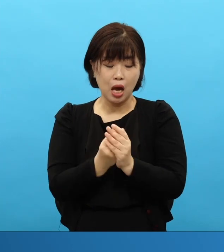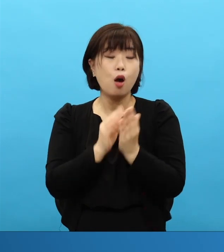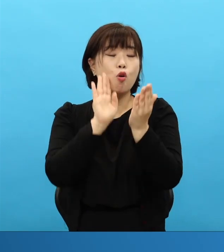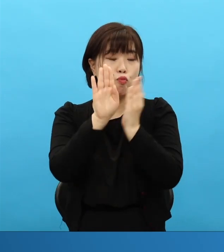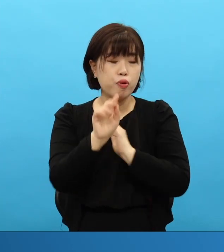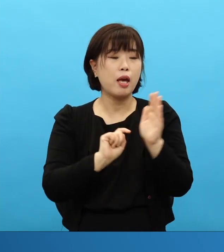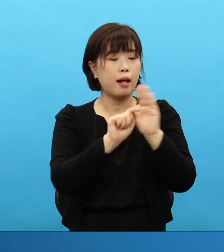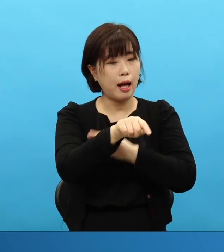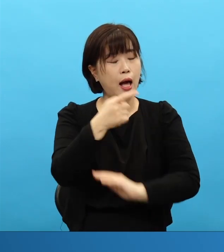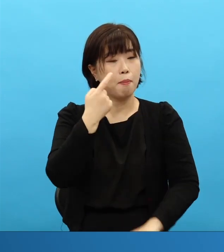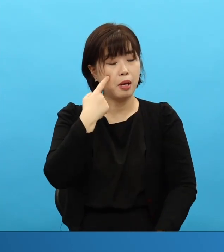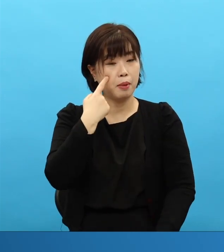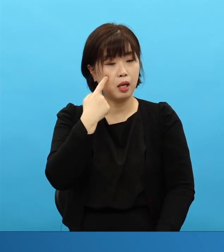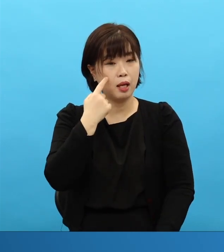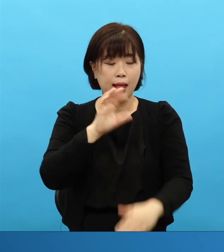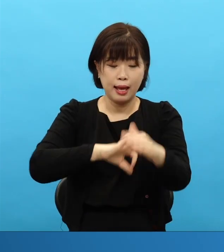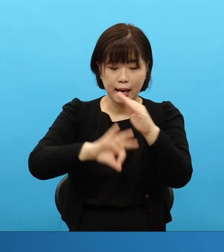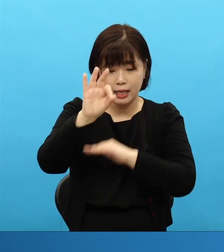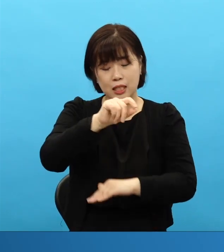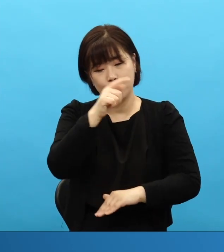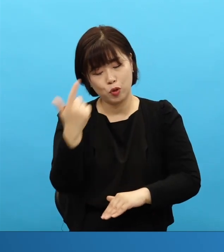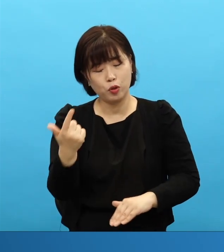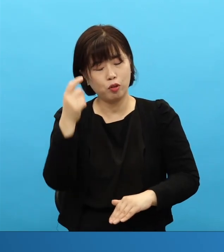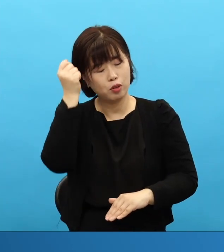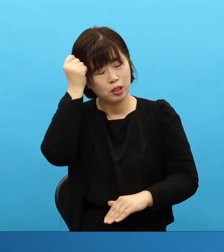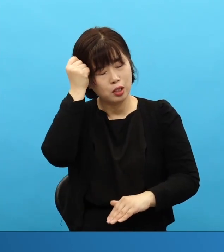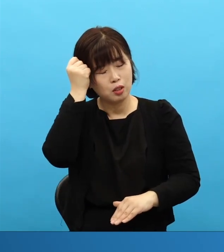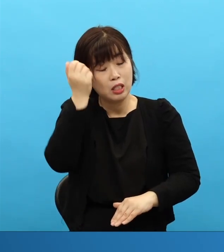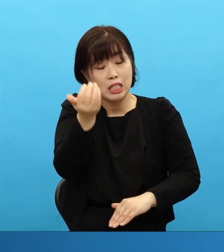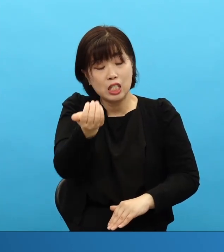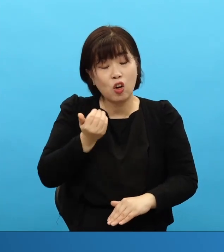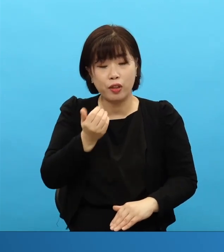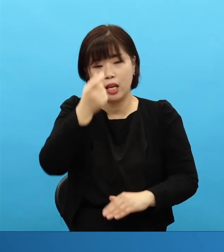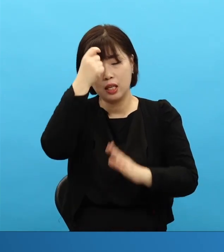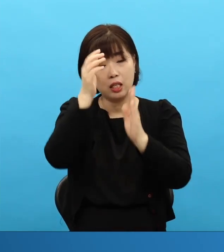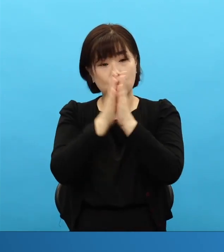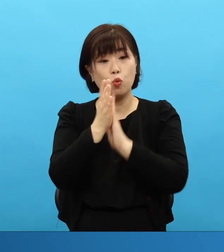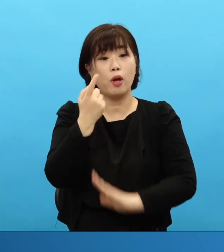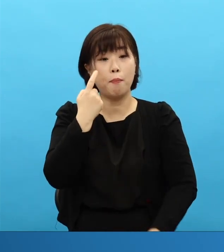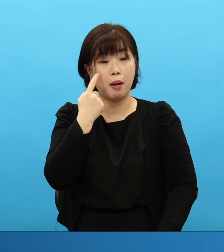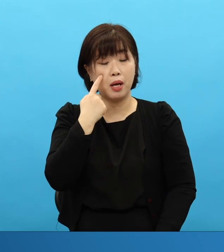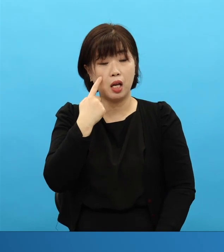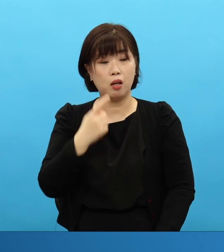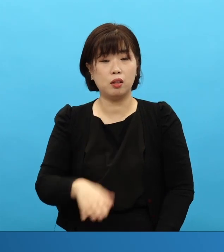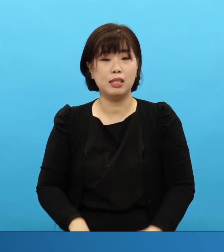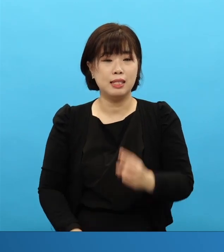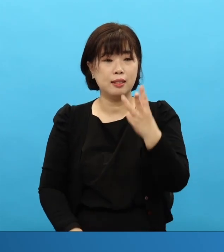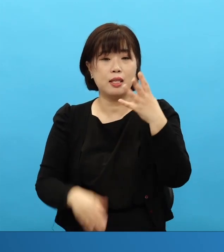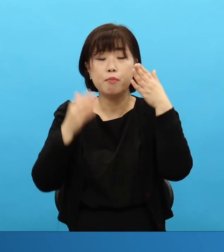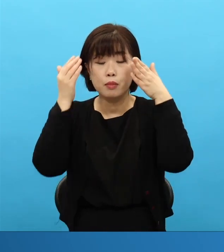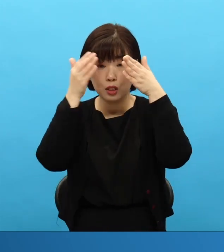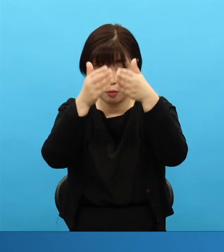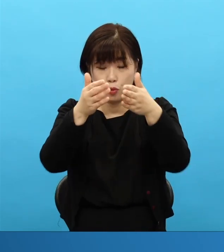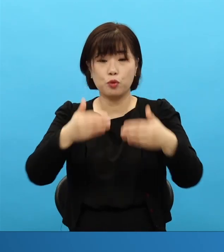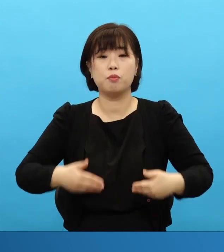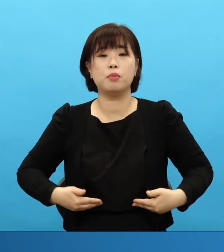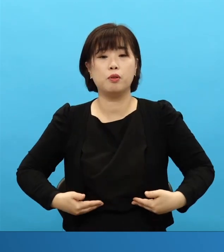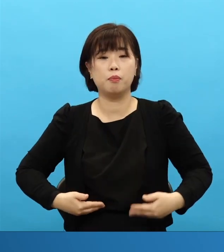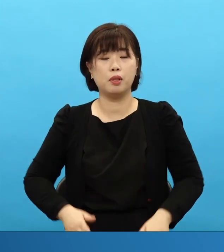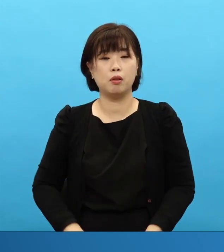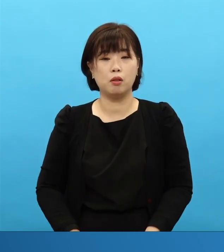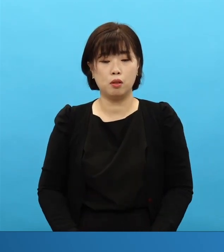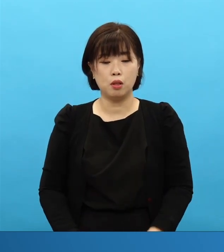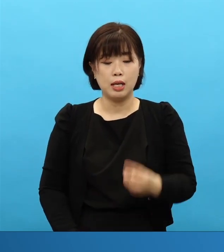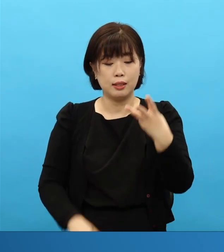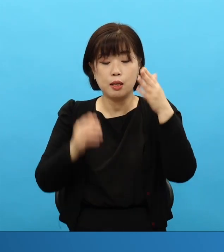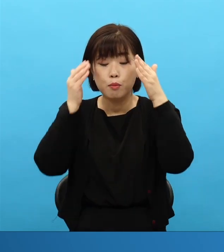그게 24요. 3세 집중. If you're enjoying morning, noon, and night, you are always 제일 doing 중요한 that. Three 저겁니다. concentrations. You 저거 always 우리 win. 능력 생겨요.